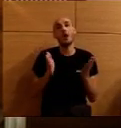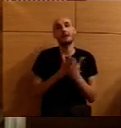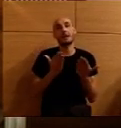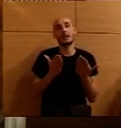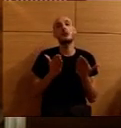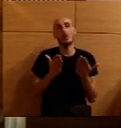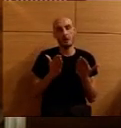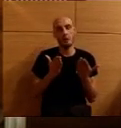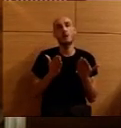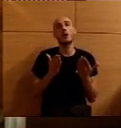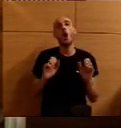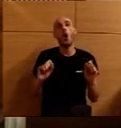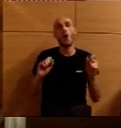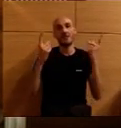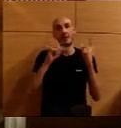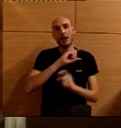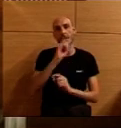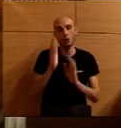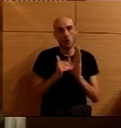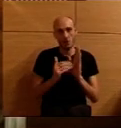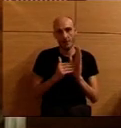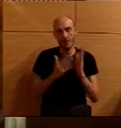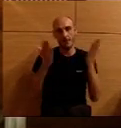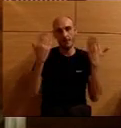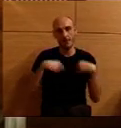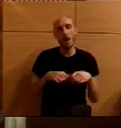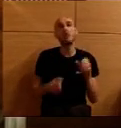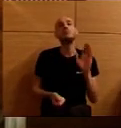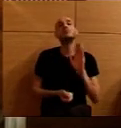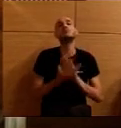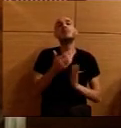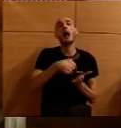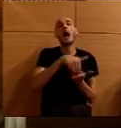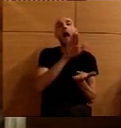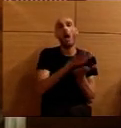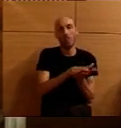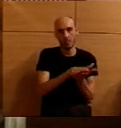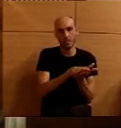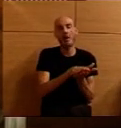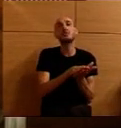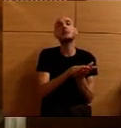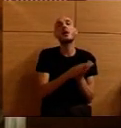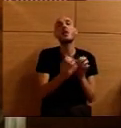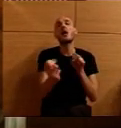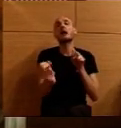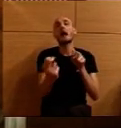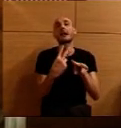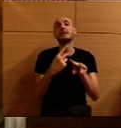va publicar l'anunci de la Diputació sobre l'alçament de les actes d'ocupació de la variant sur de Pedralba.